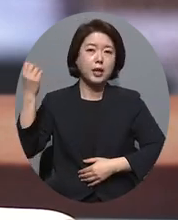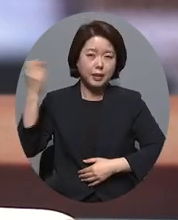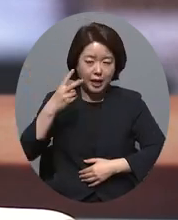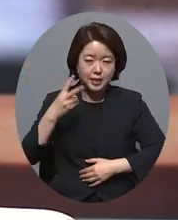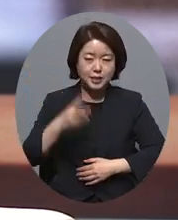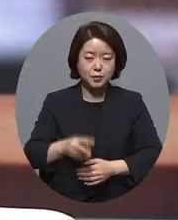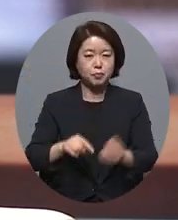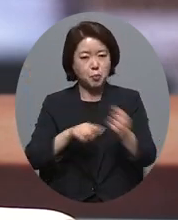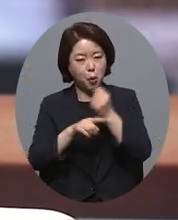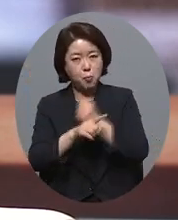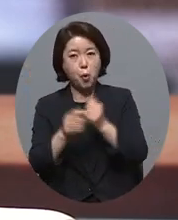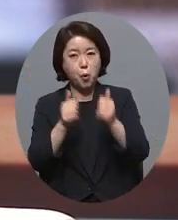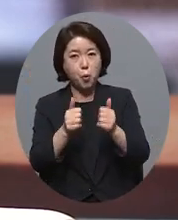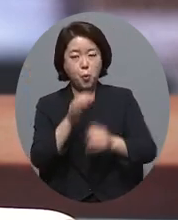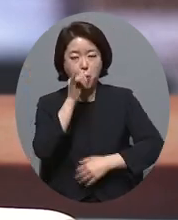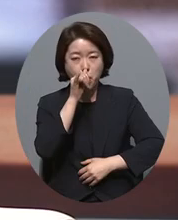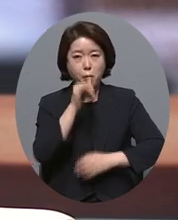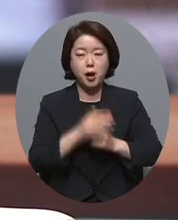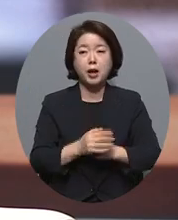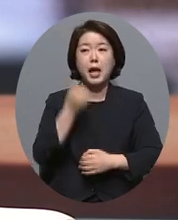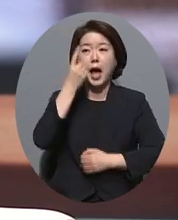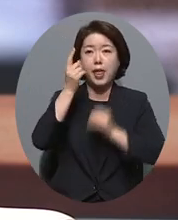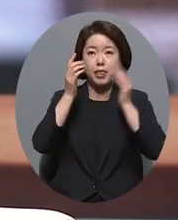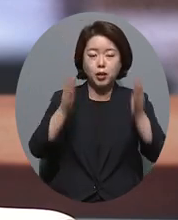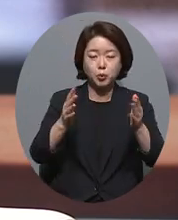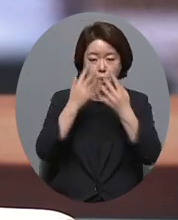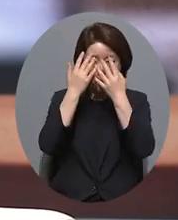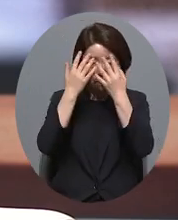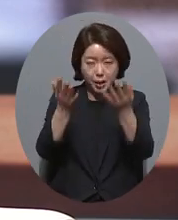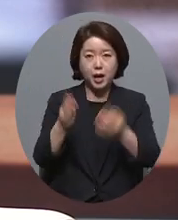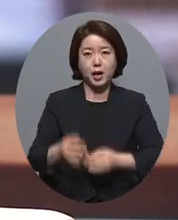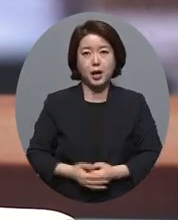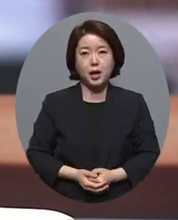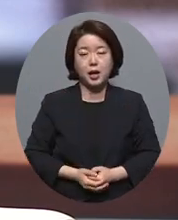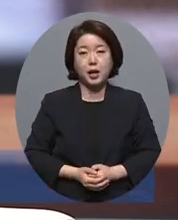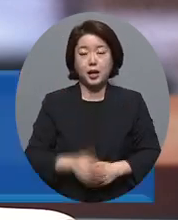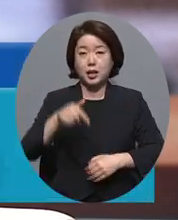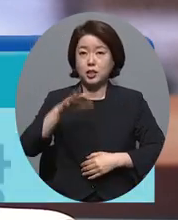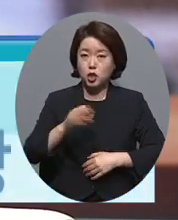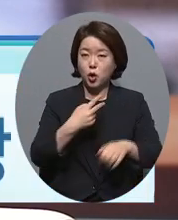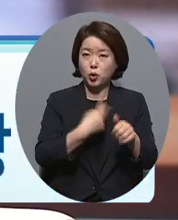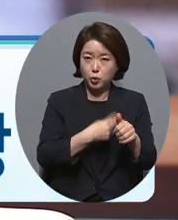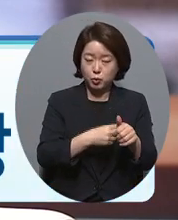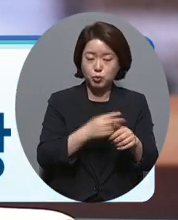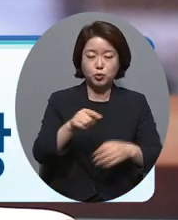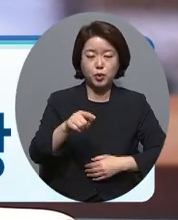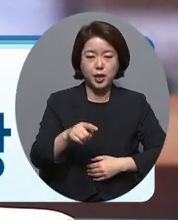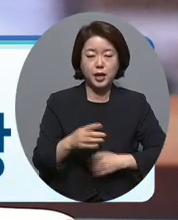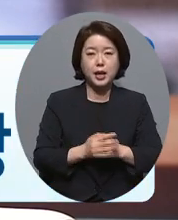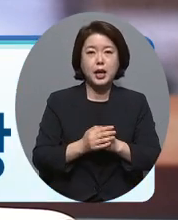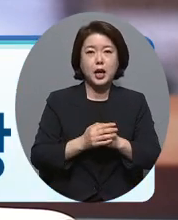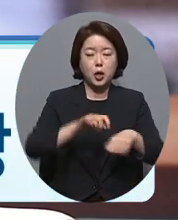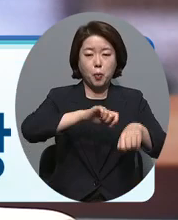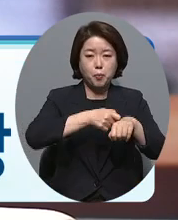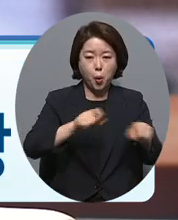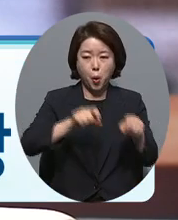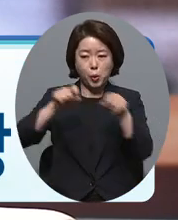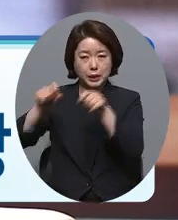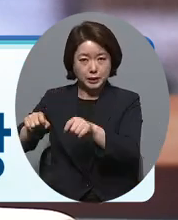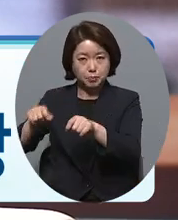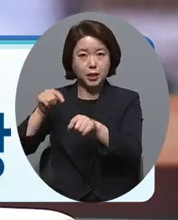돼서 한 달간 석방이 된다고 합니다 검찰이 정전 교수의 집행정지 요청을